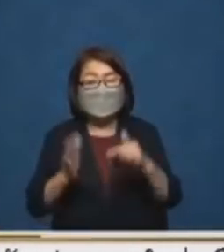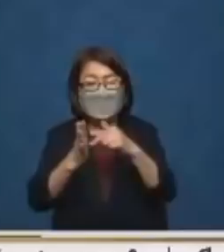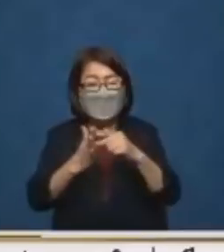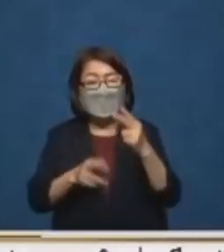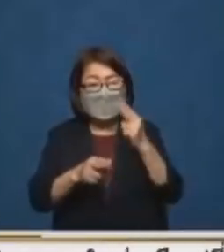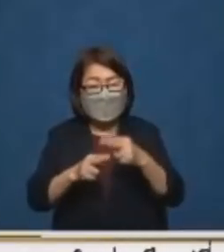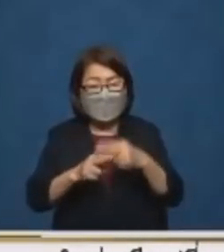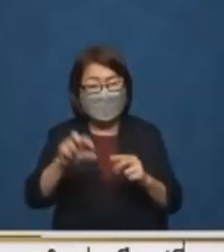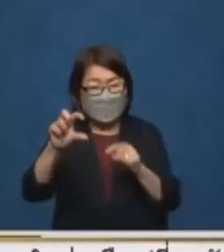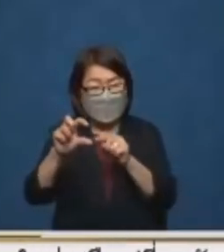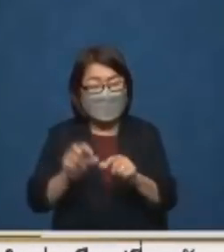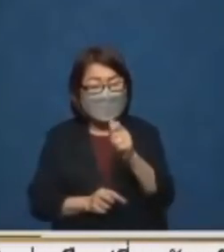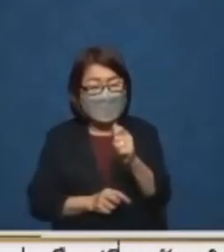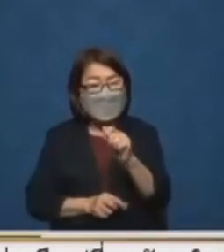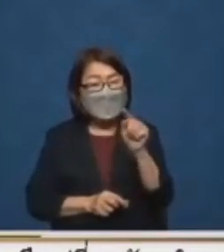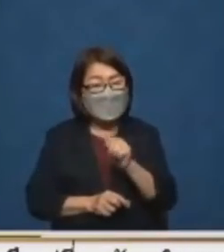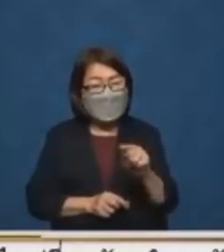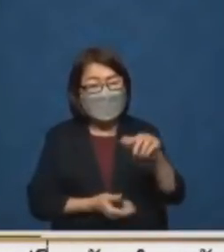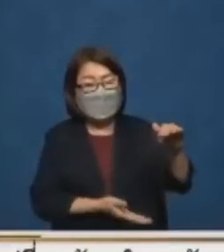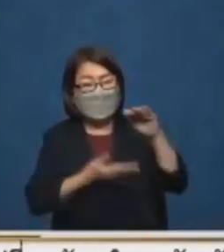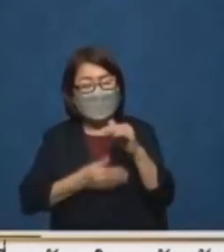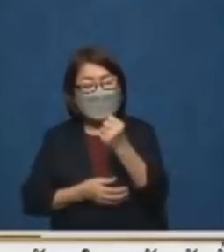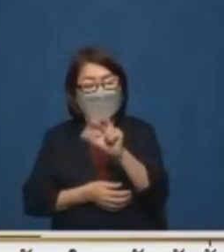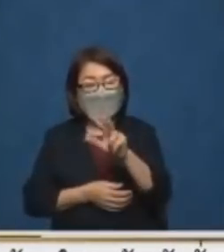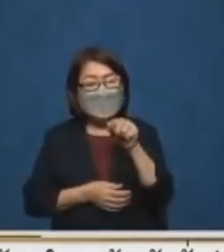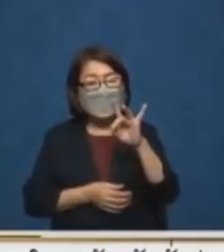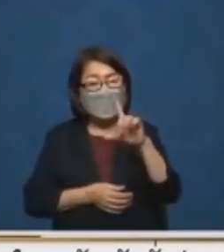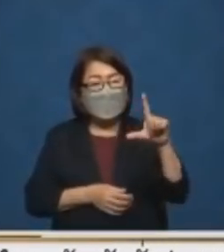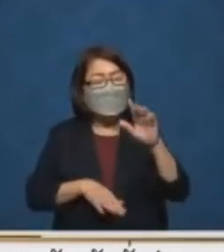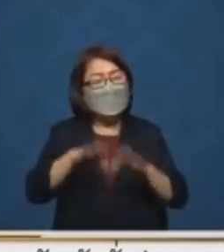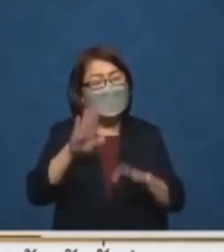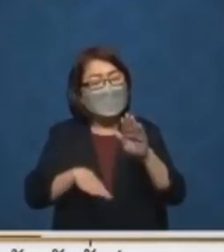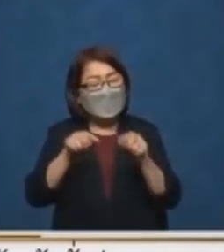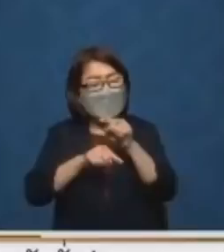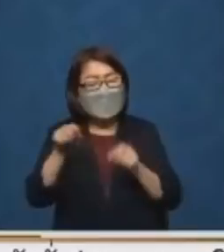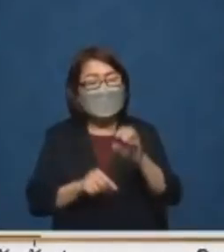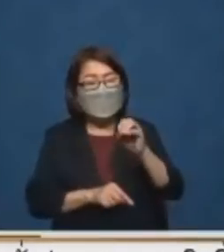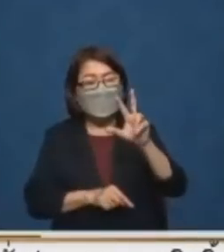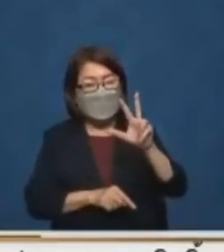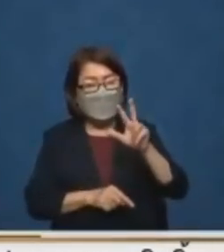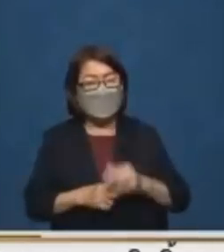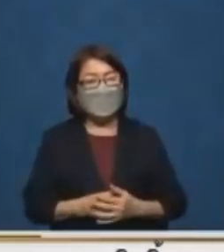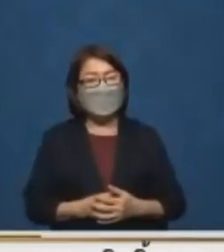มาแค่ 13.8 ล้านโดสคิดเป็สดส่วน 53% ท่านนเอง